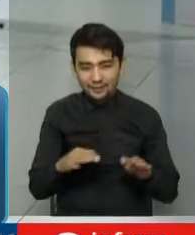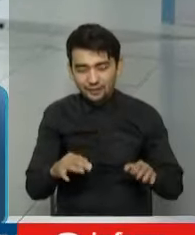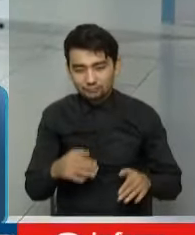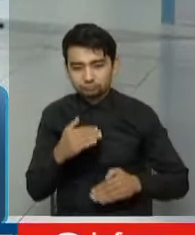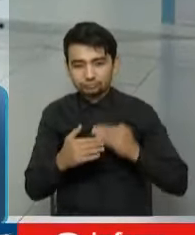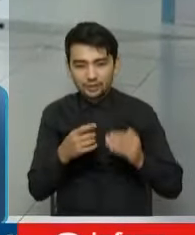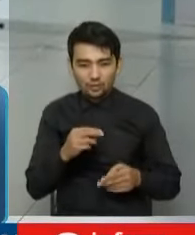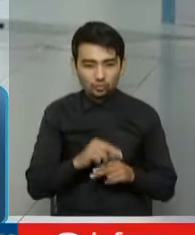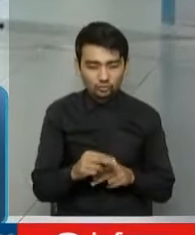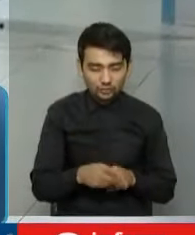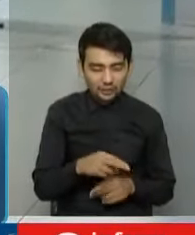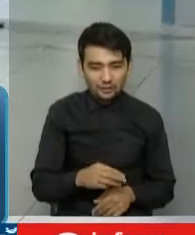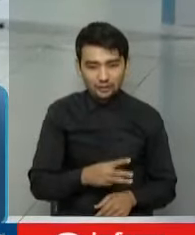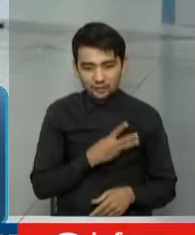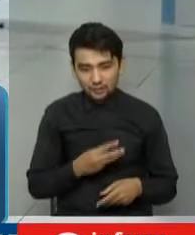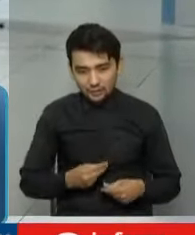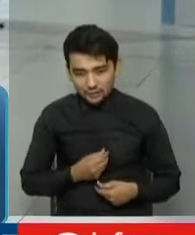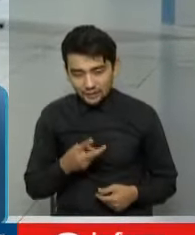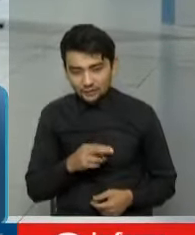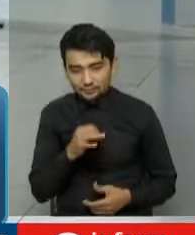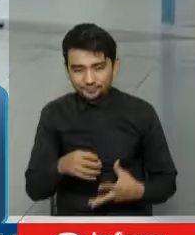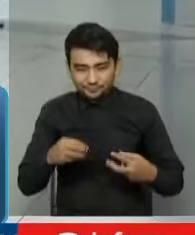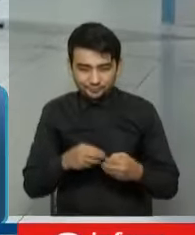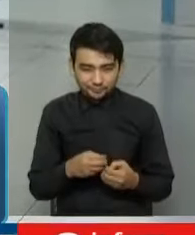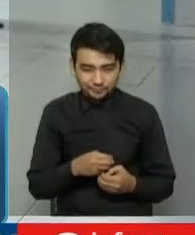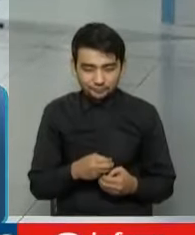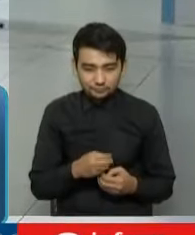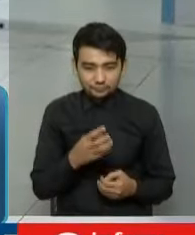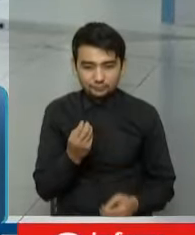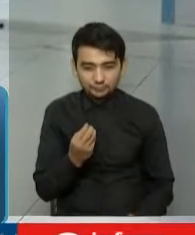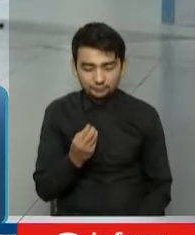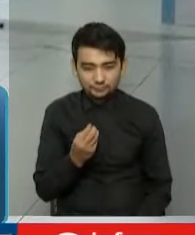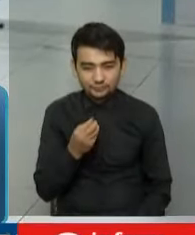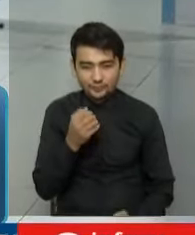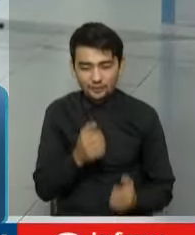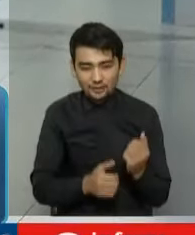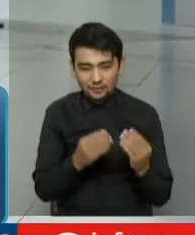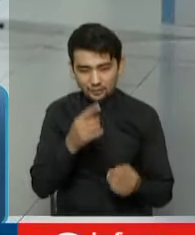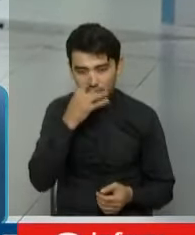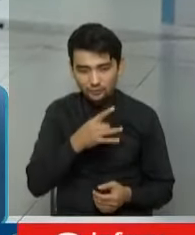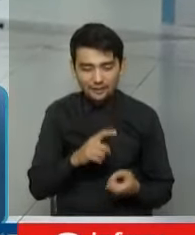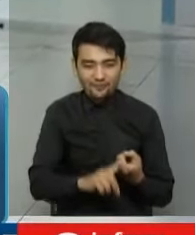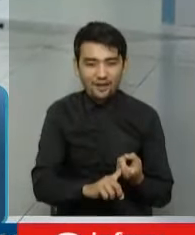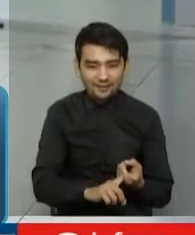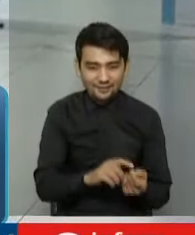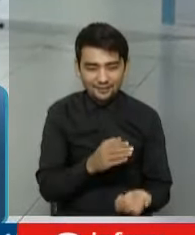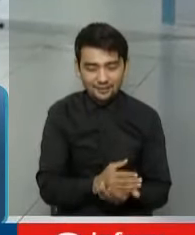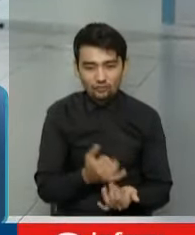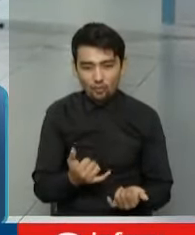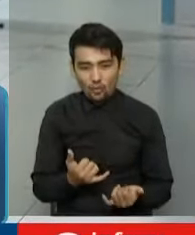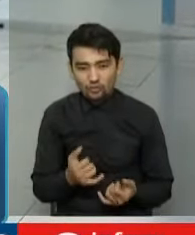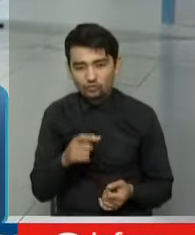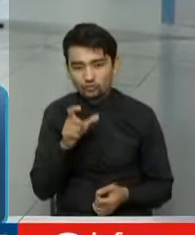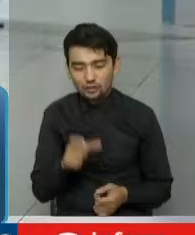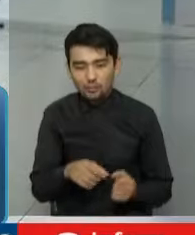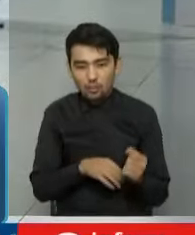жандандыру, қосымша энергетика беру. Және осы күнде өзі республика күнімен сәйкес келіп тұр, 90-ның соңы,